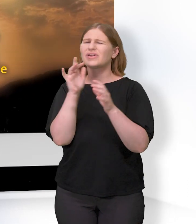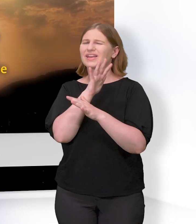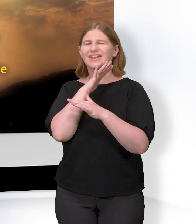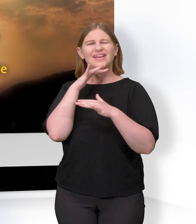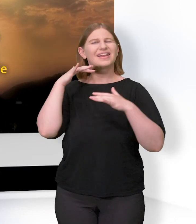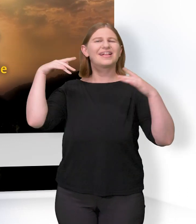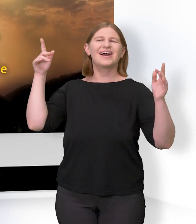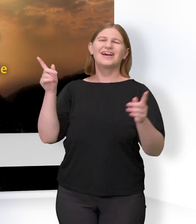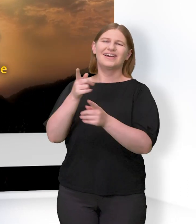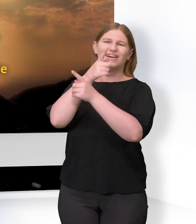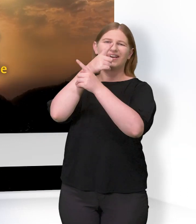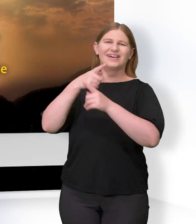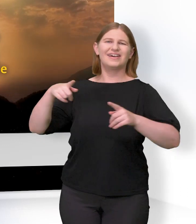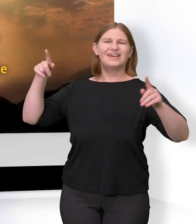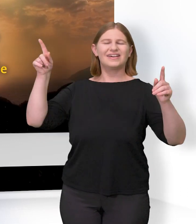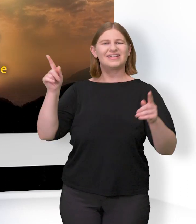allertiefsten